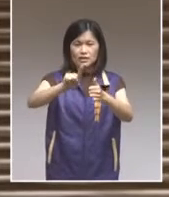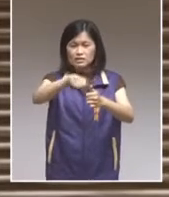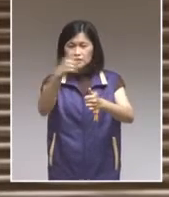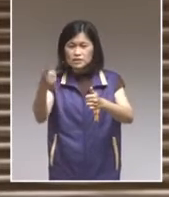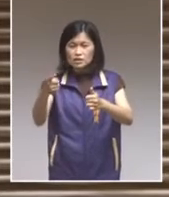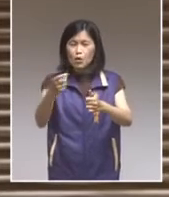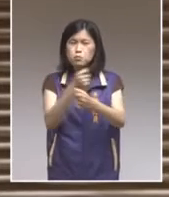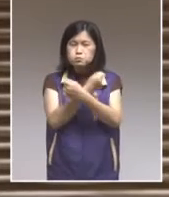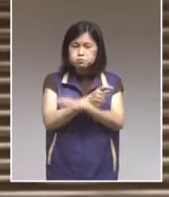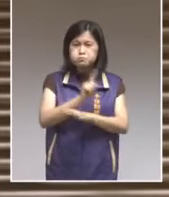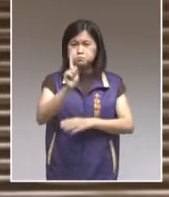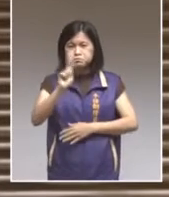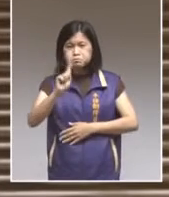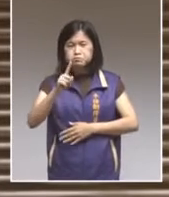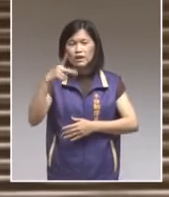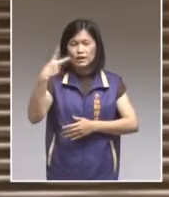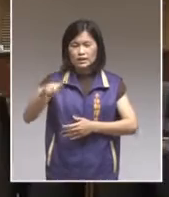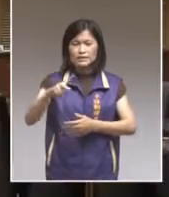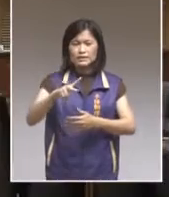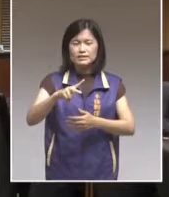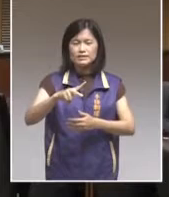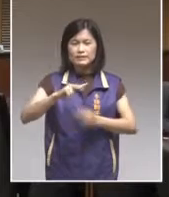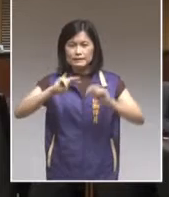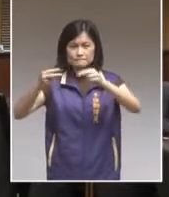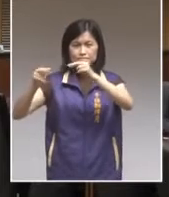后续的全面来施打。好，以上哈。